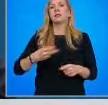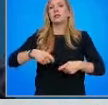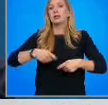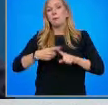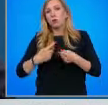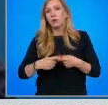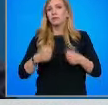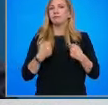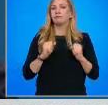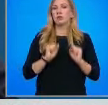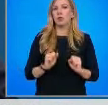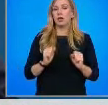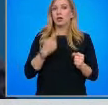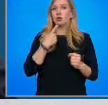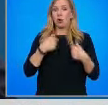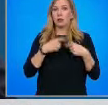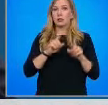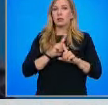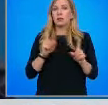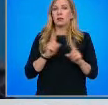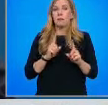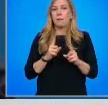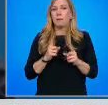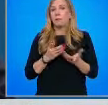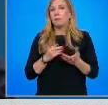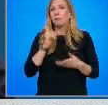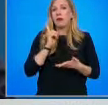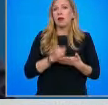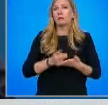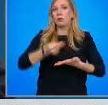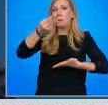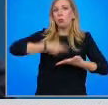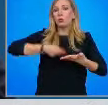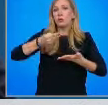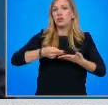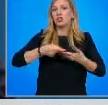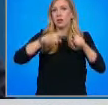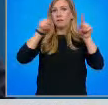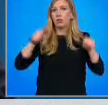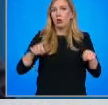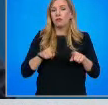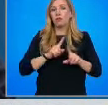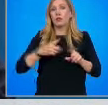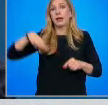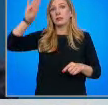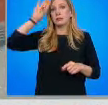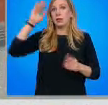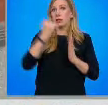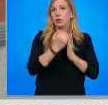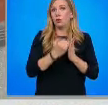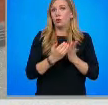направят това нещо, защото аз нямам механизма да подпиша такъв договор, в който не е изпълнено условието. Утре ставам клиент на